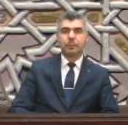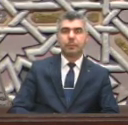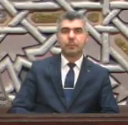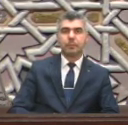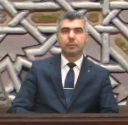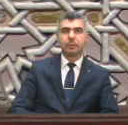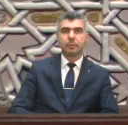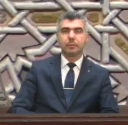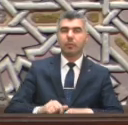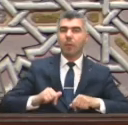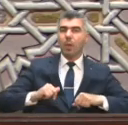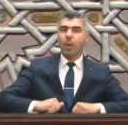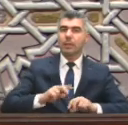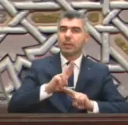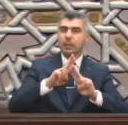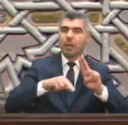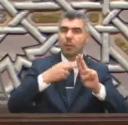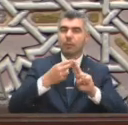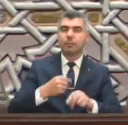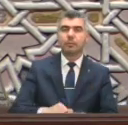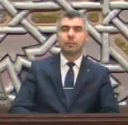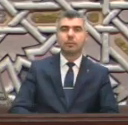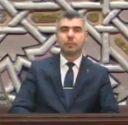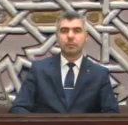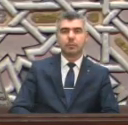الكلمة لكم السيد الوزير فيما تبقى من الوقت.